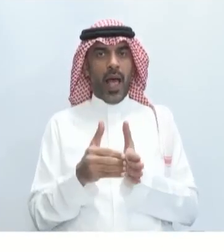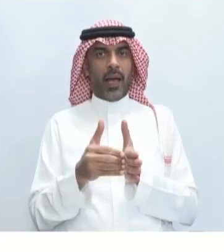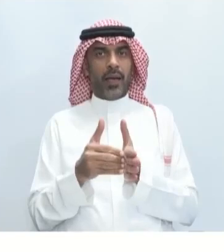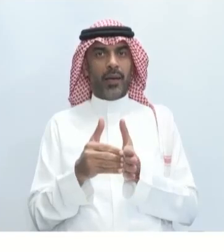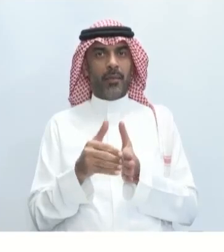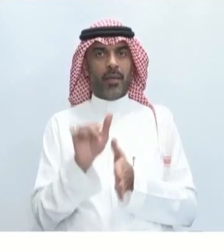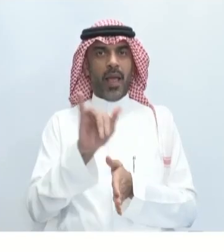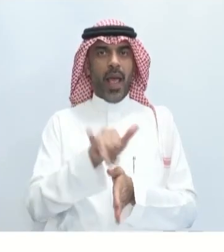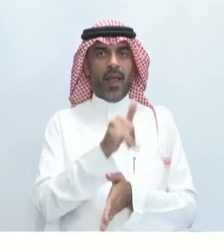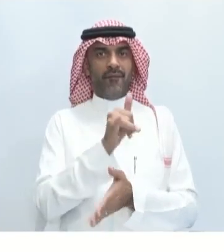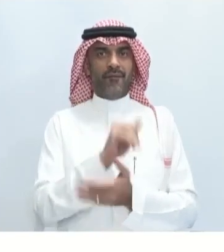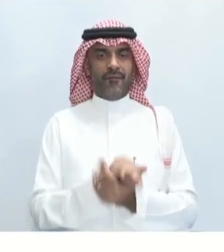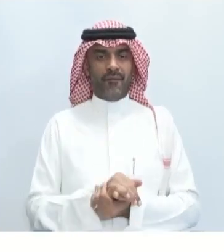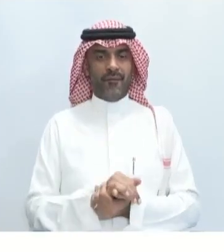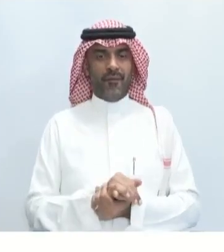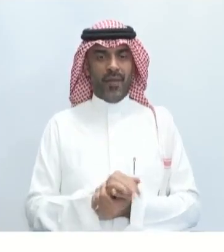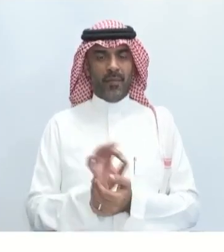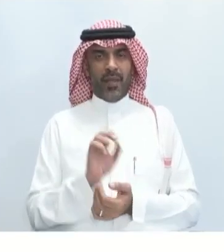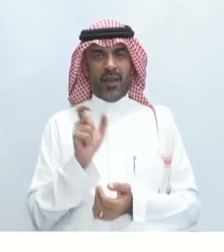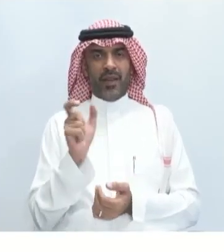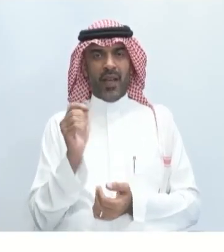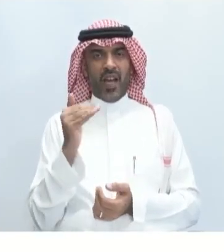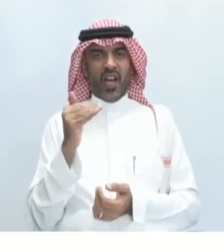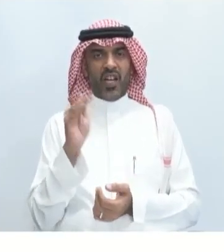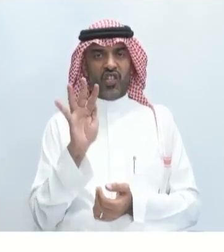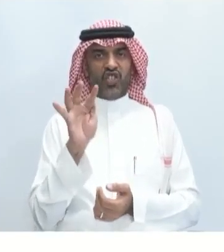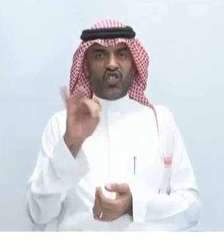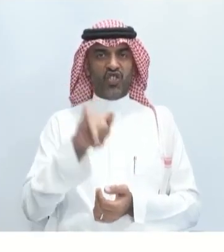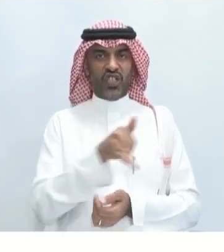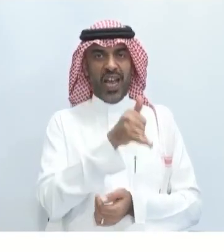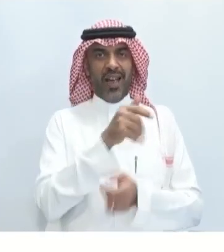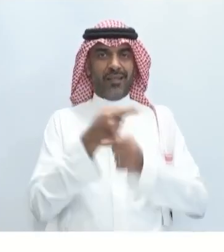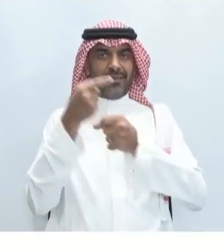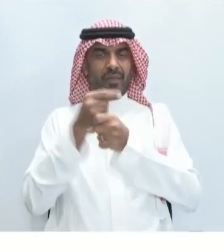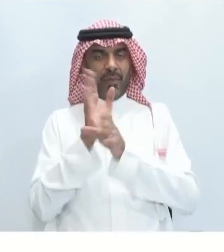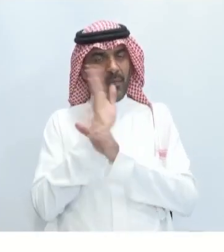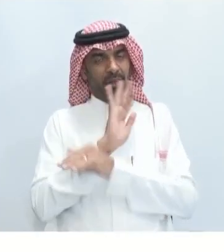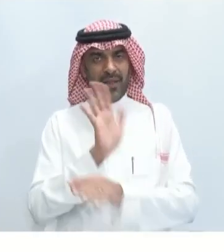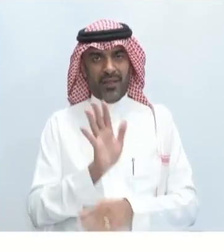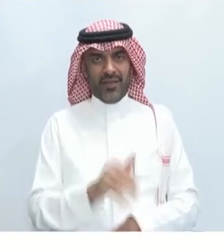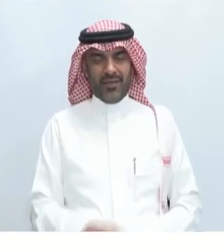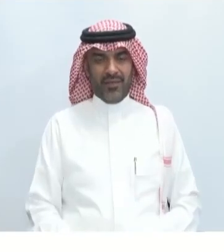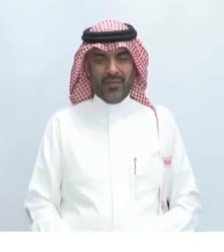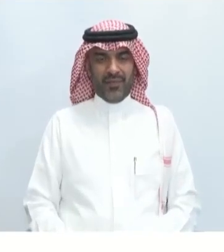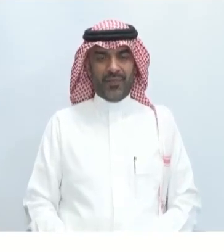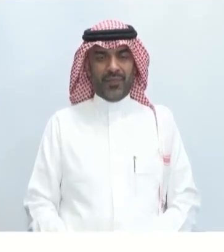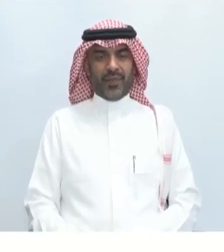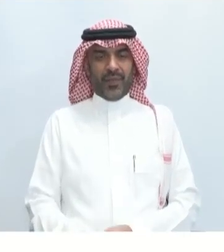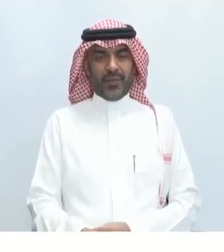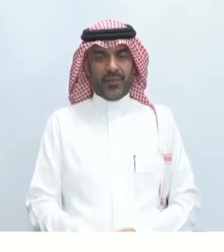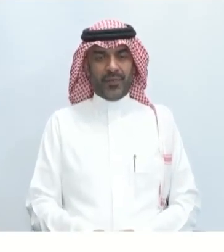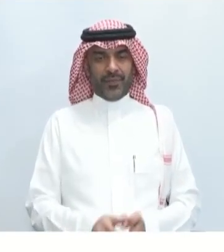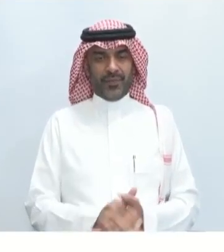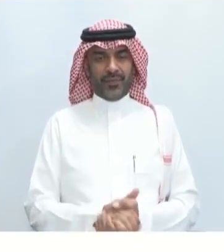للتعذر مثاله ان نخشى فلا نستطيع ان ناتي